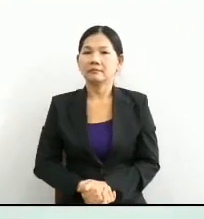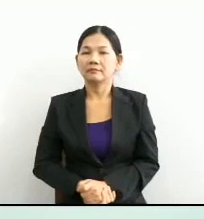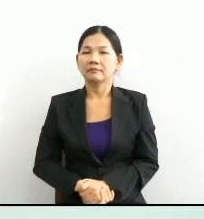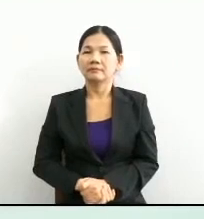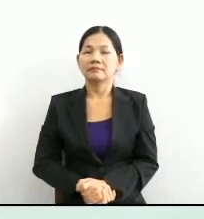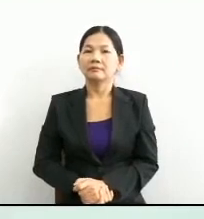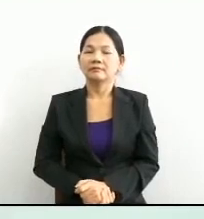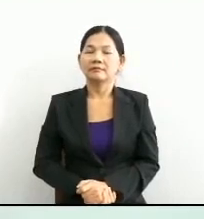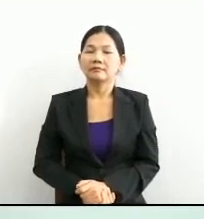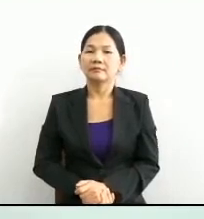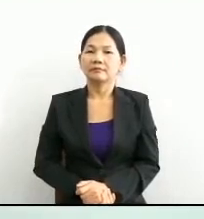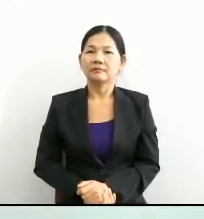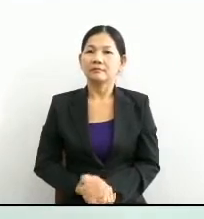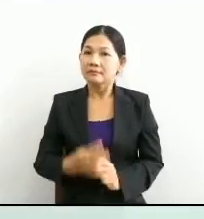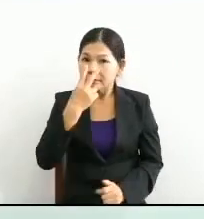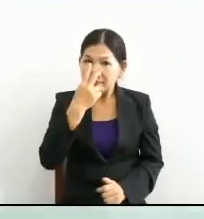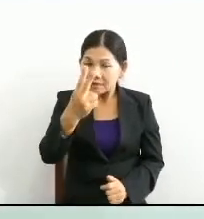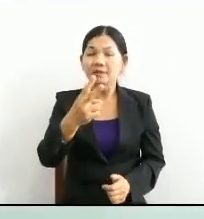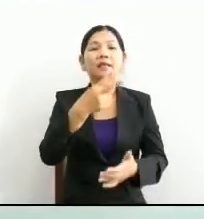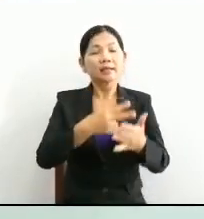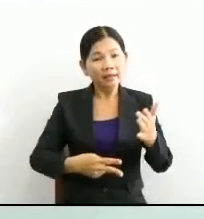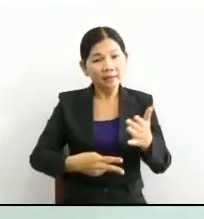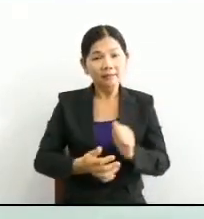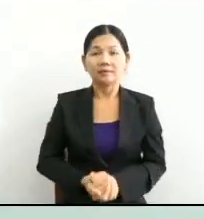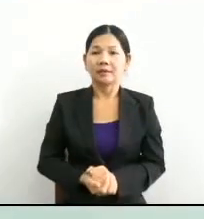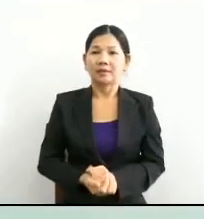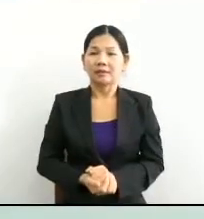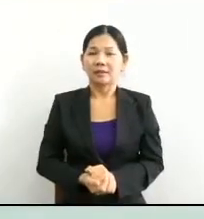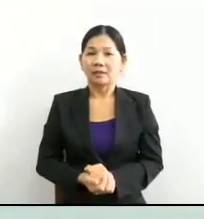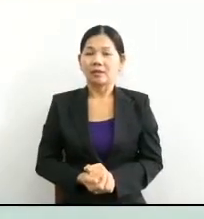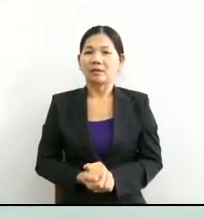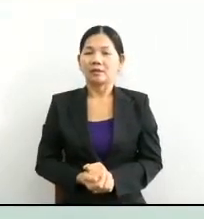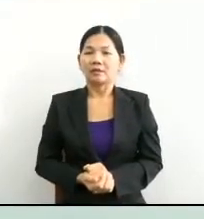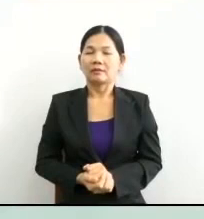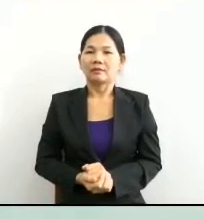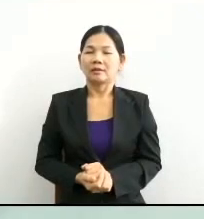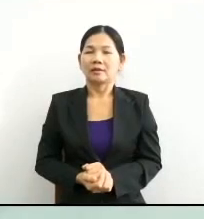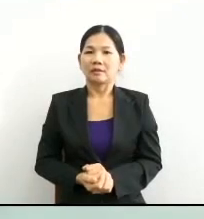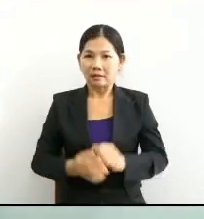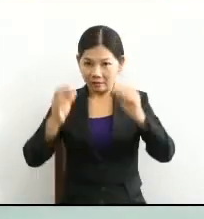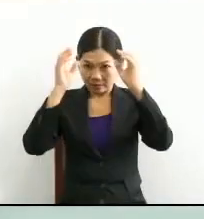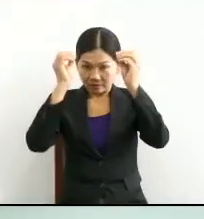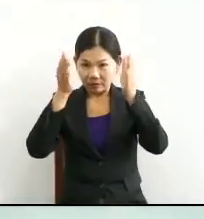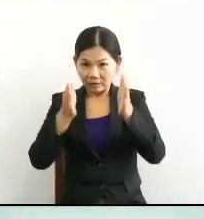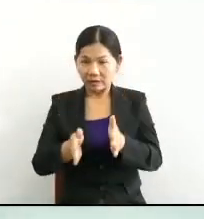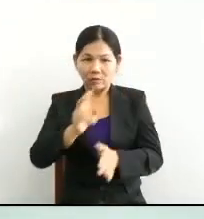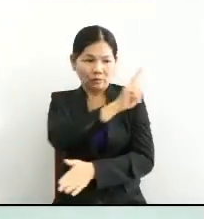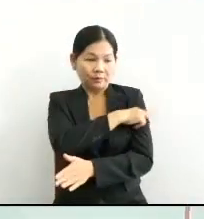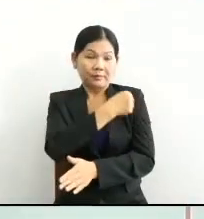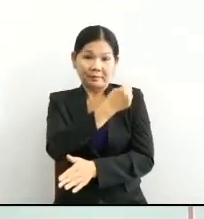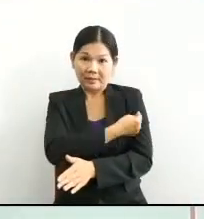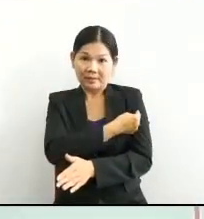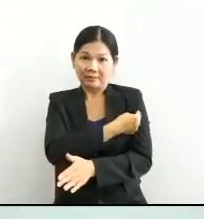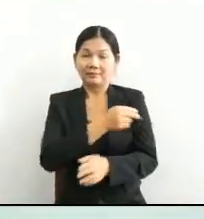chà con khởi nè khởi ngay cái con chà khởi nhạc khủ bệt môn kê mòn ai quạt bò xo mày nè chà khởi khủ bệt